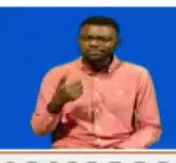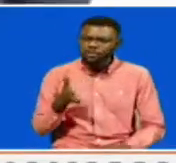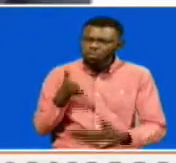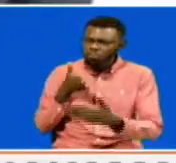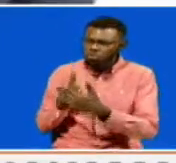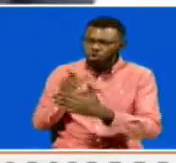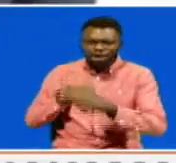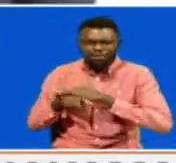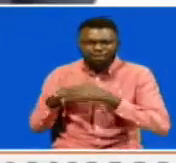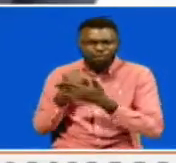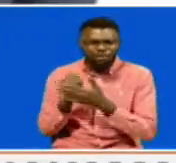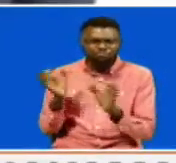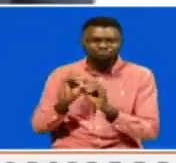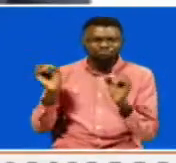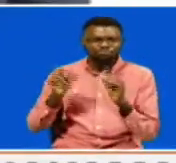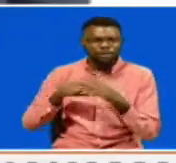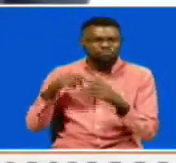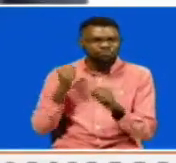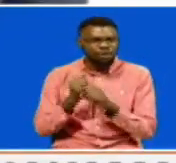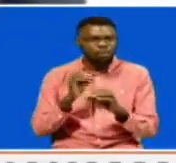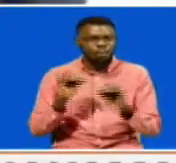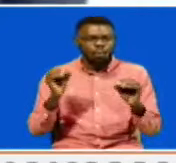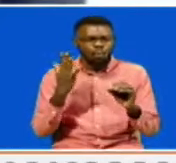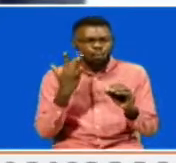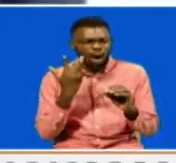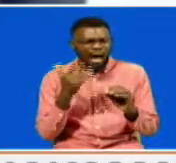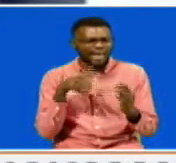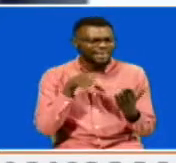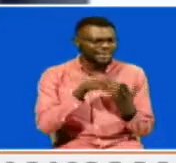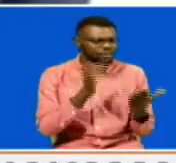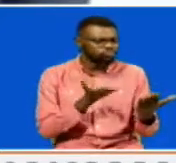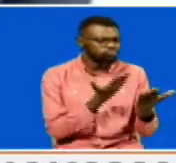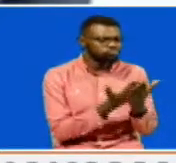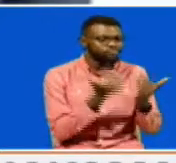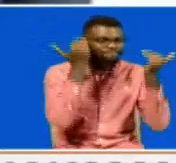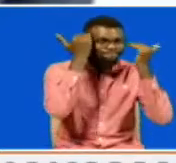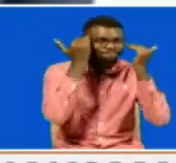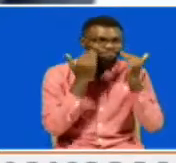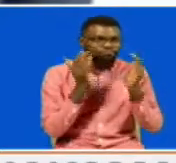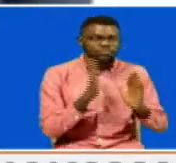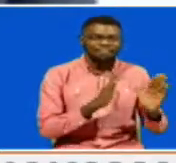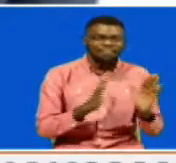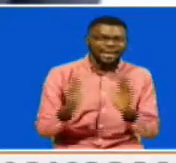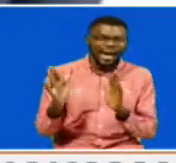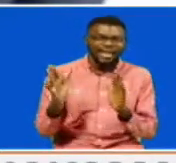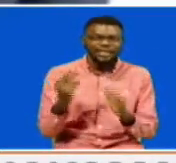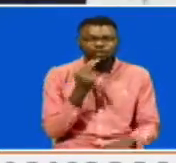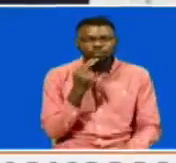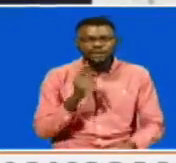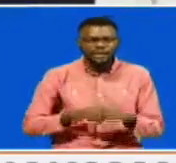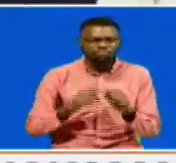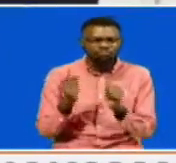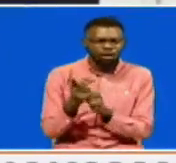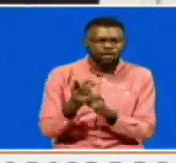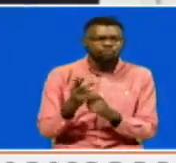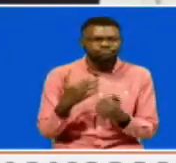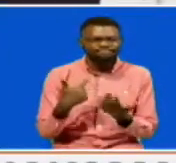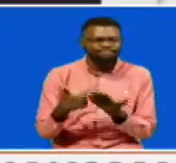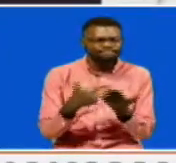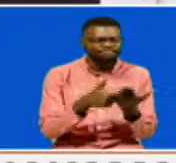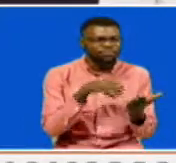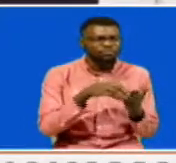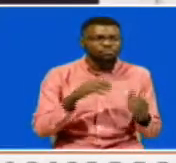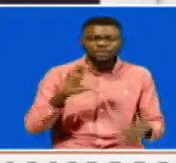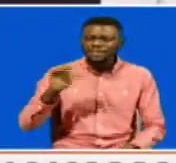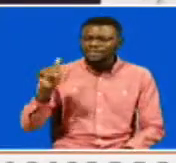ili kuanza kazi rasmi, hadi kesi iliyofikishwa mahakamani kusikizwa Jumanne majira saa 6, baadhi ya makatibu